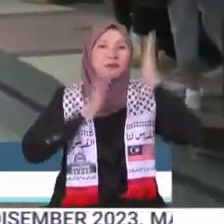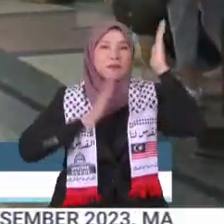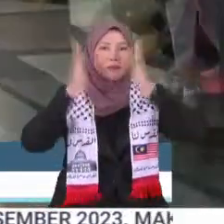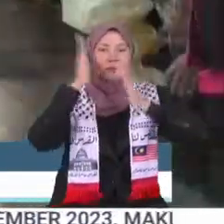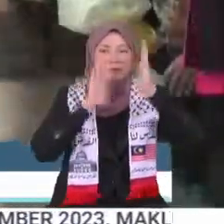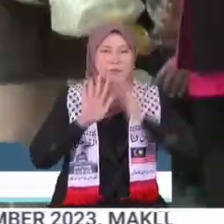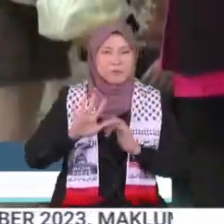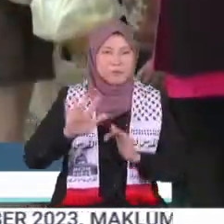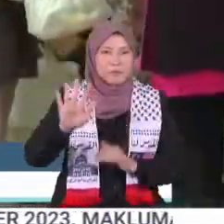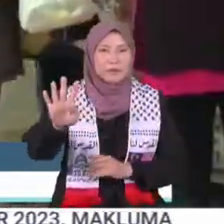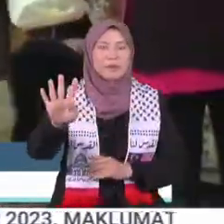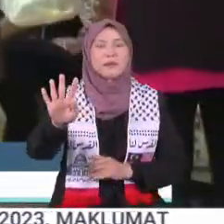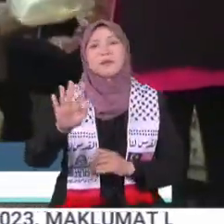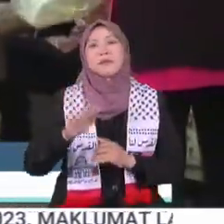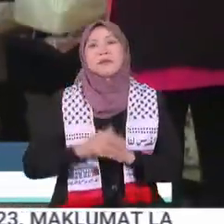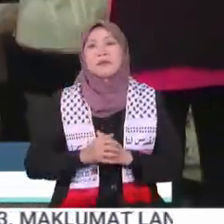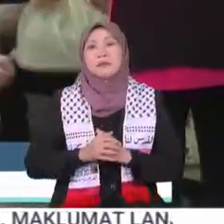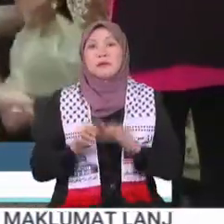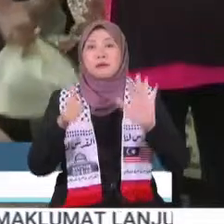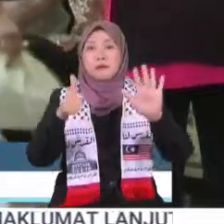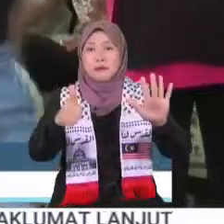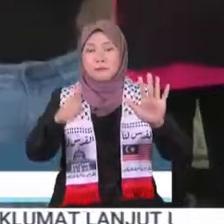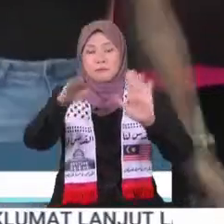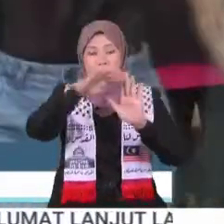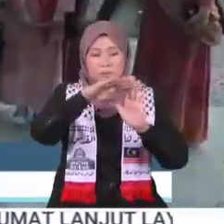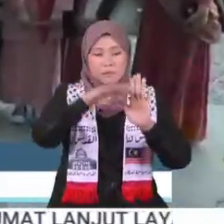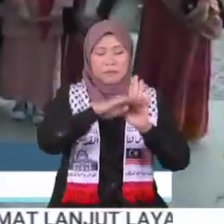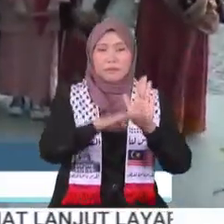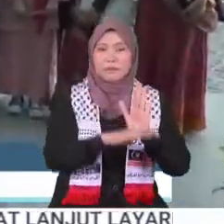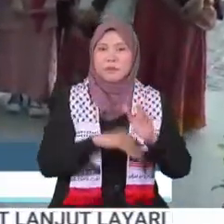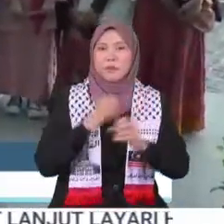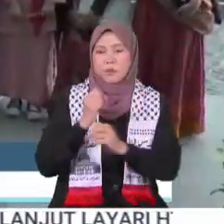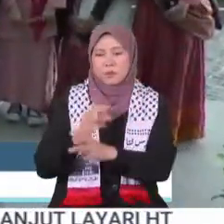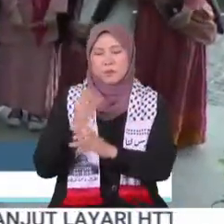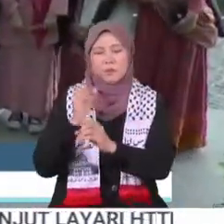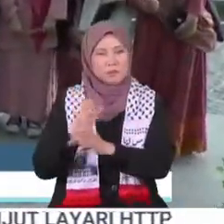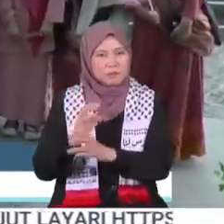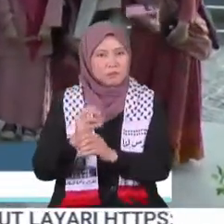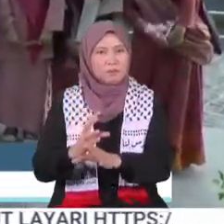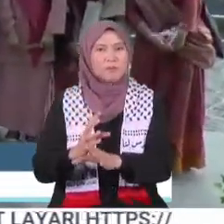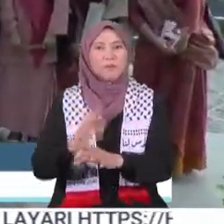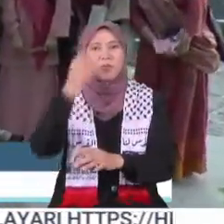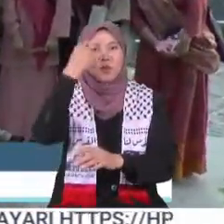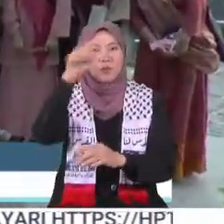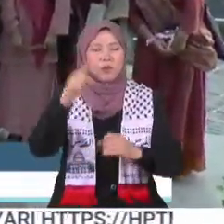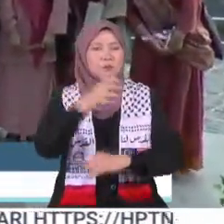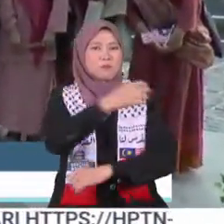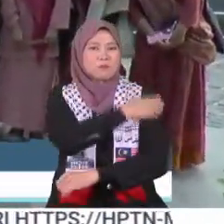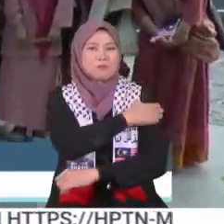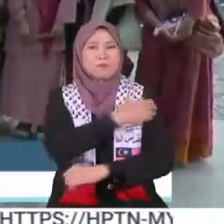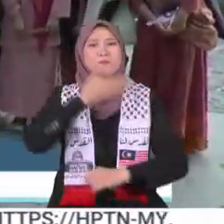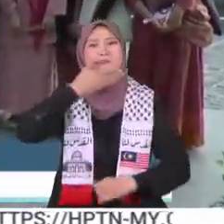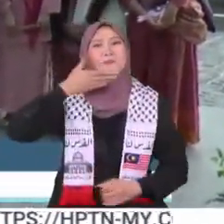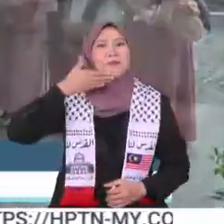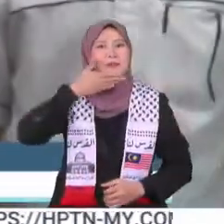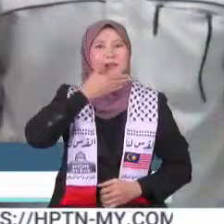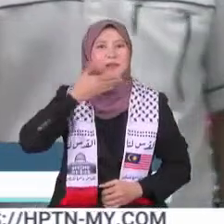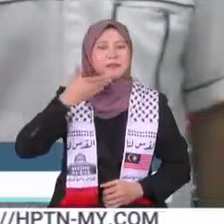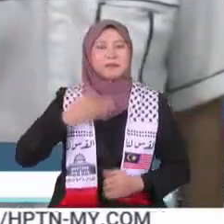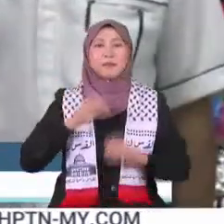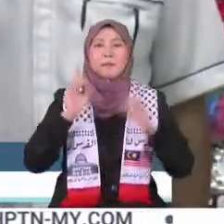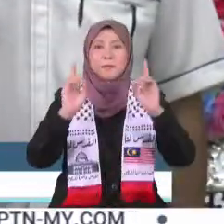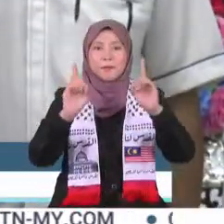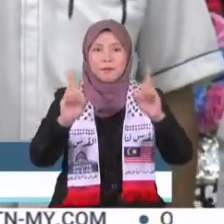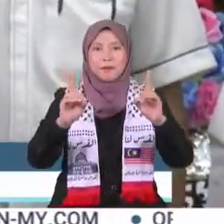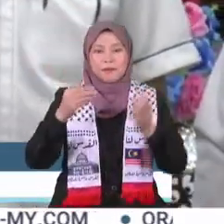Madani. 6 tonggak itu merupakan ikhtiar bersepadu yang holistik dalam memperkasa belia.